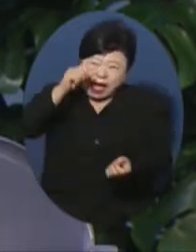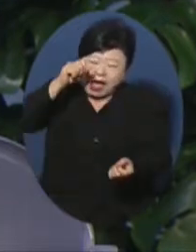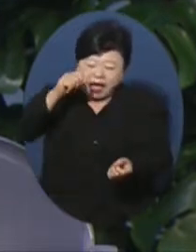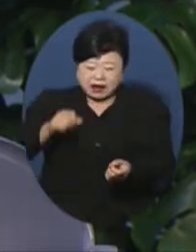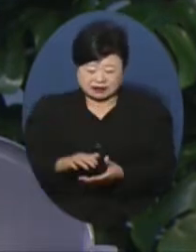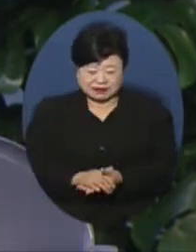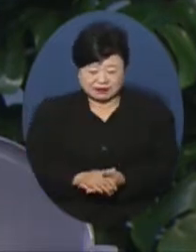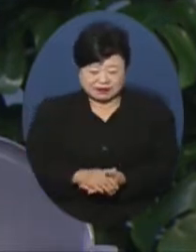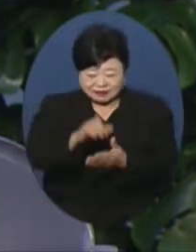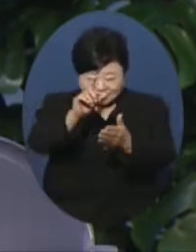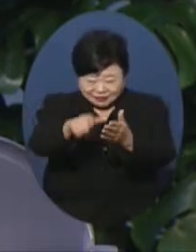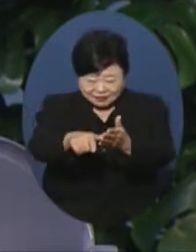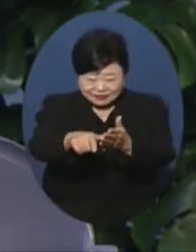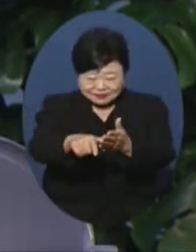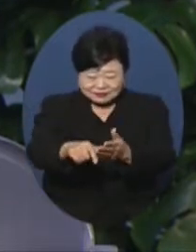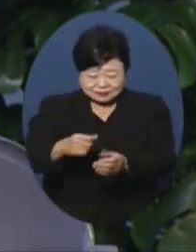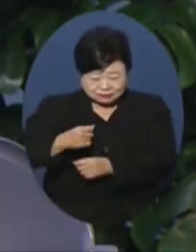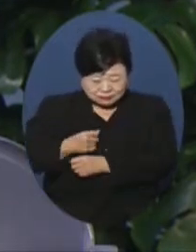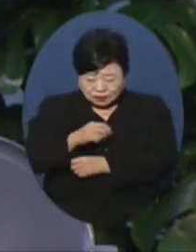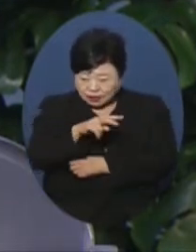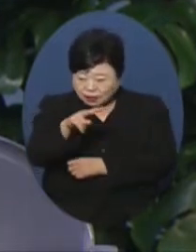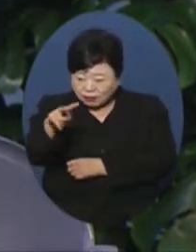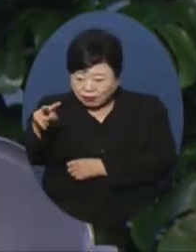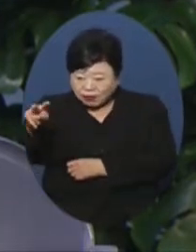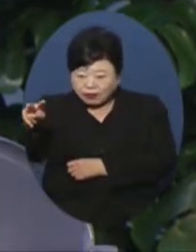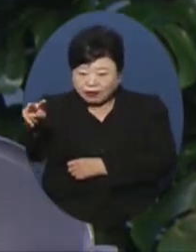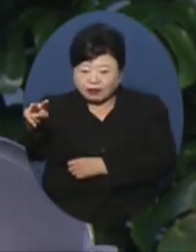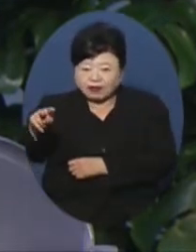하품을 하다가 아람 군대를 보고